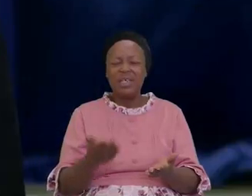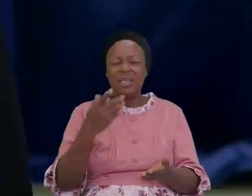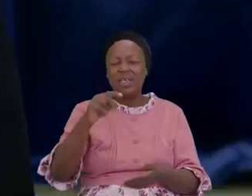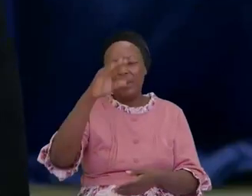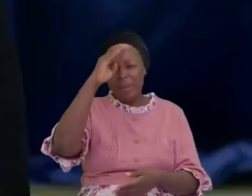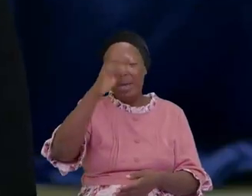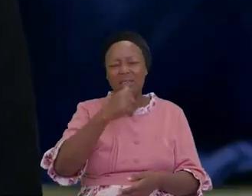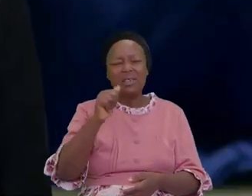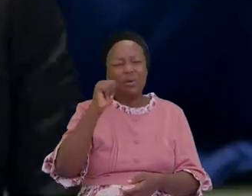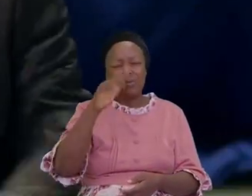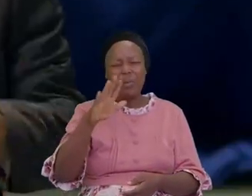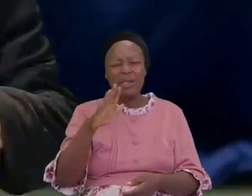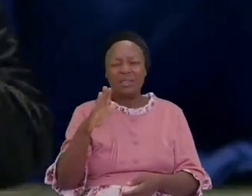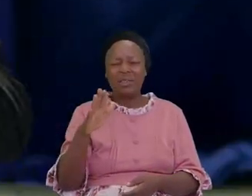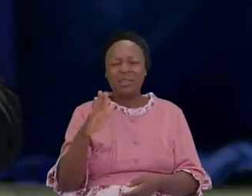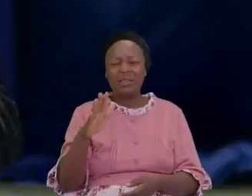homme ou femme,